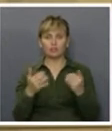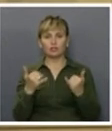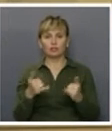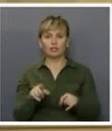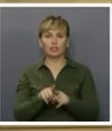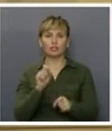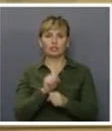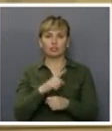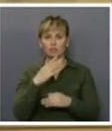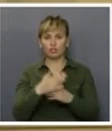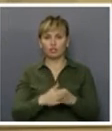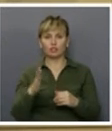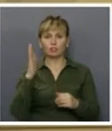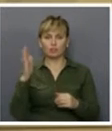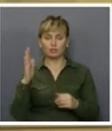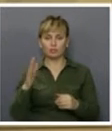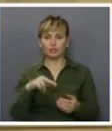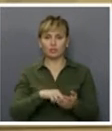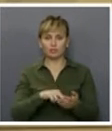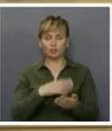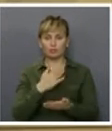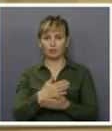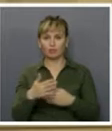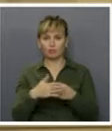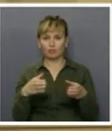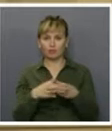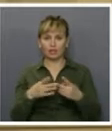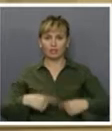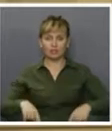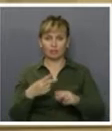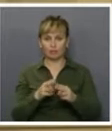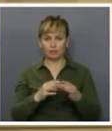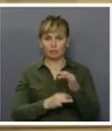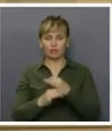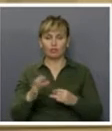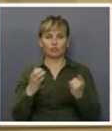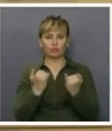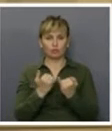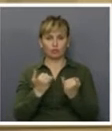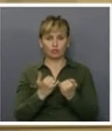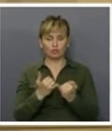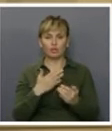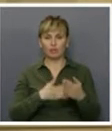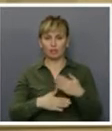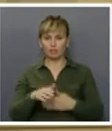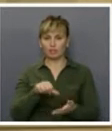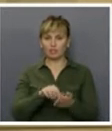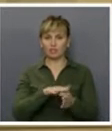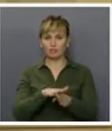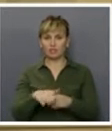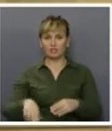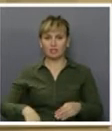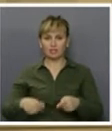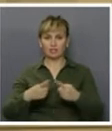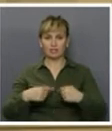какие задачи в ближайшей перспективе стоят перед профильной ассоциацией. Об этом мы поговорим с нашим гостем. Я рада представить вам исполнительного директора